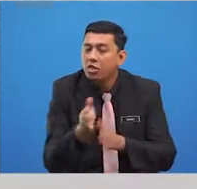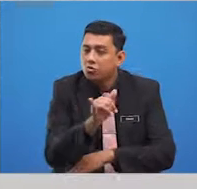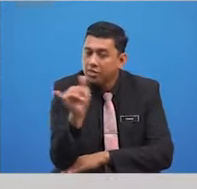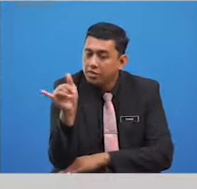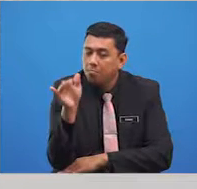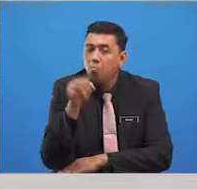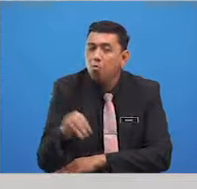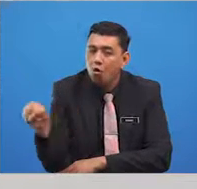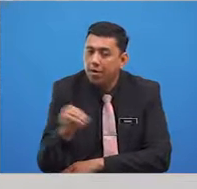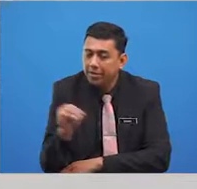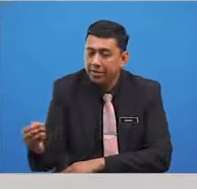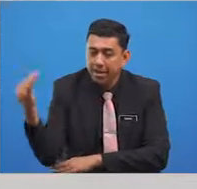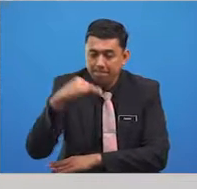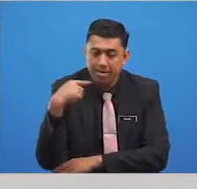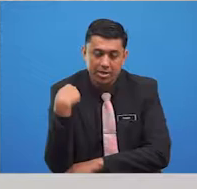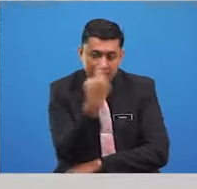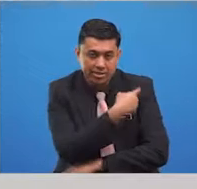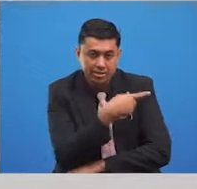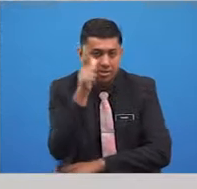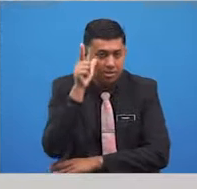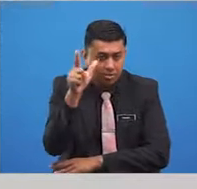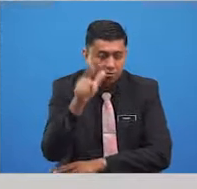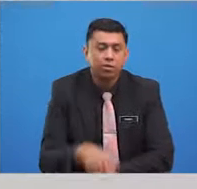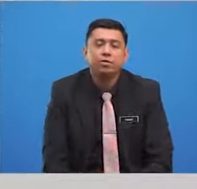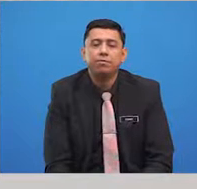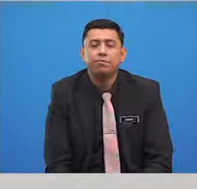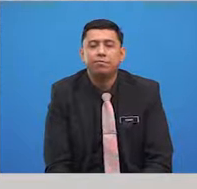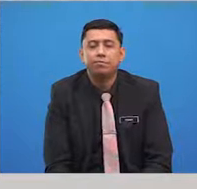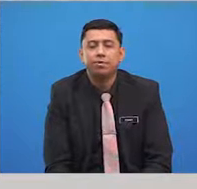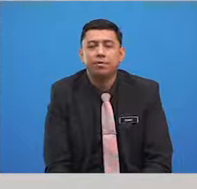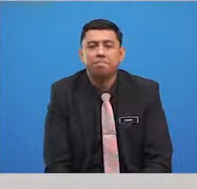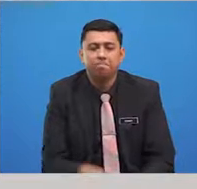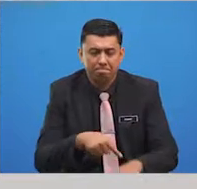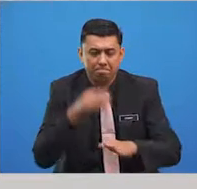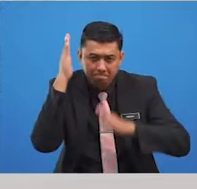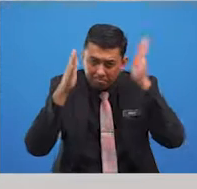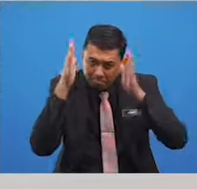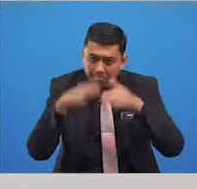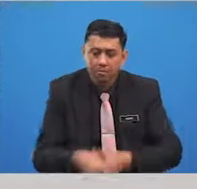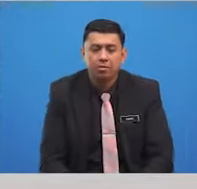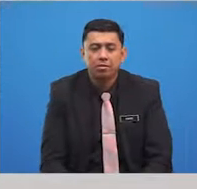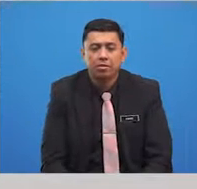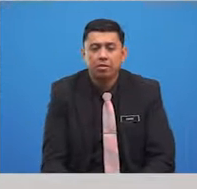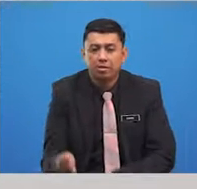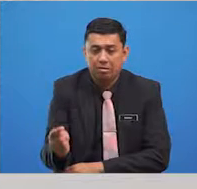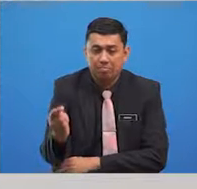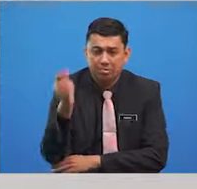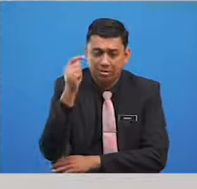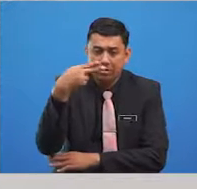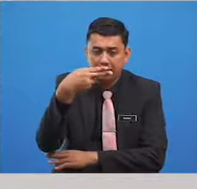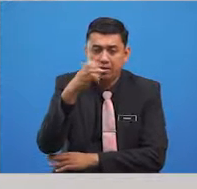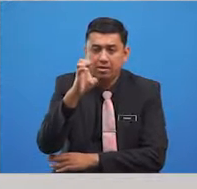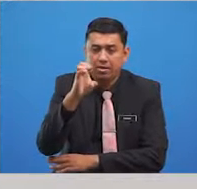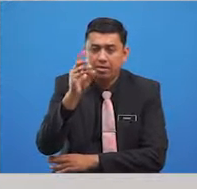Seterusnya, murid-murid, mari kita lihat sumber tenaga alternatif di Malaysia iaitu tenaga